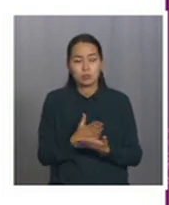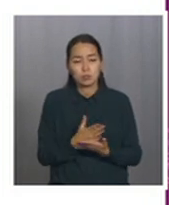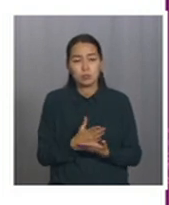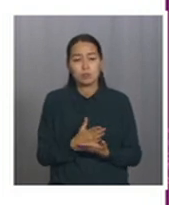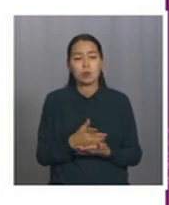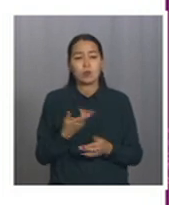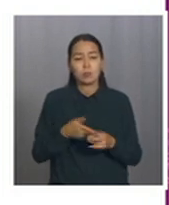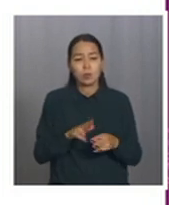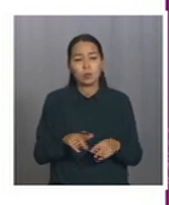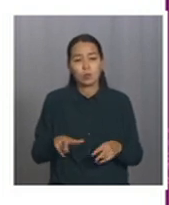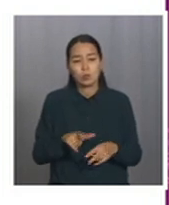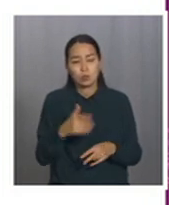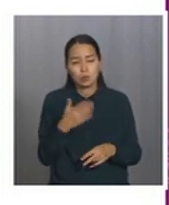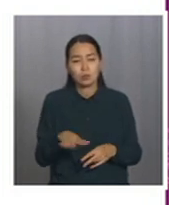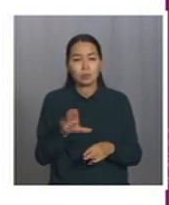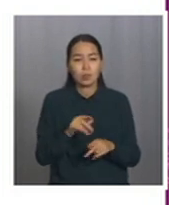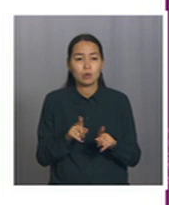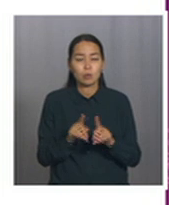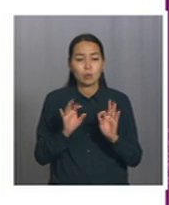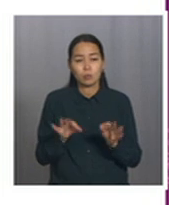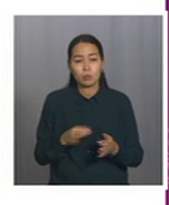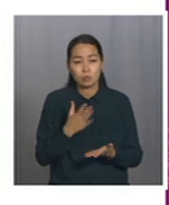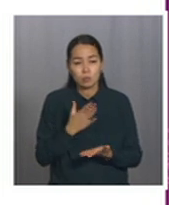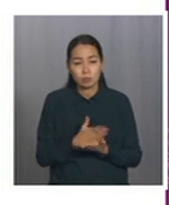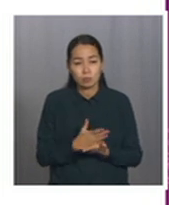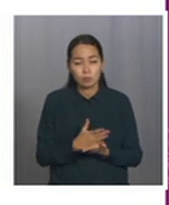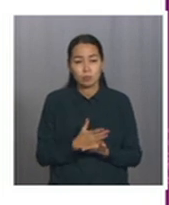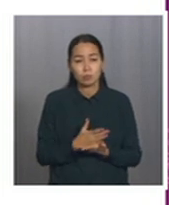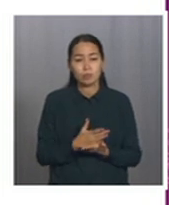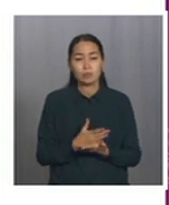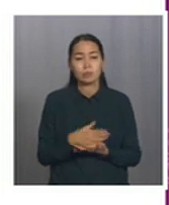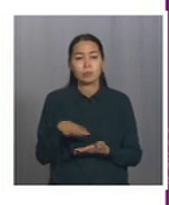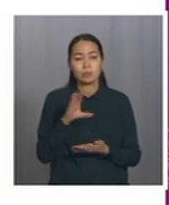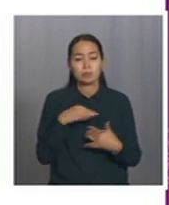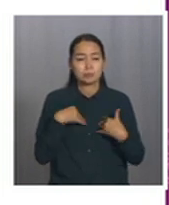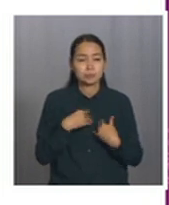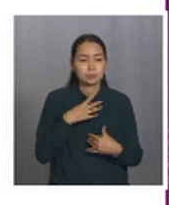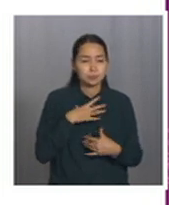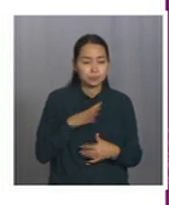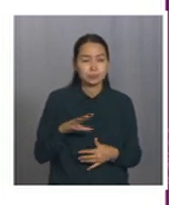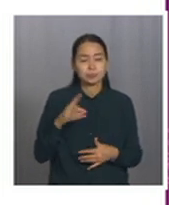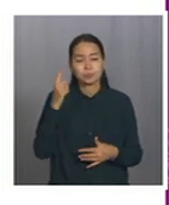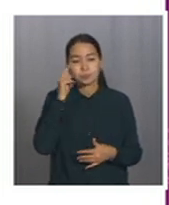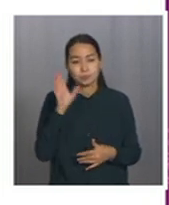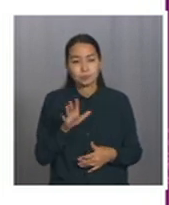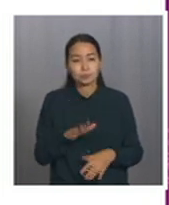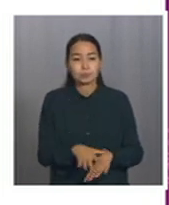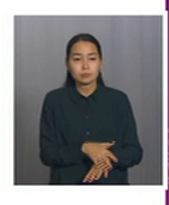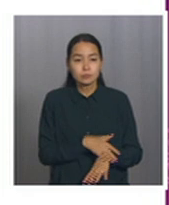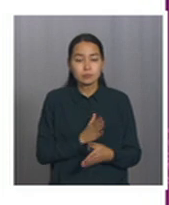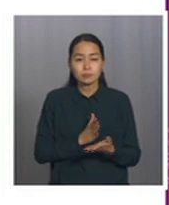жолыңда өрлер де бар. Шаршайды деп ойлама шалдыққаннан, ұзақ сынып